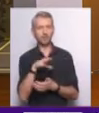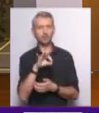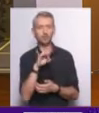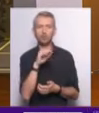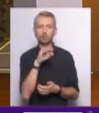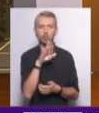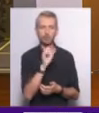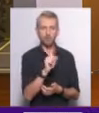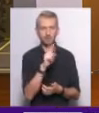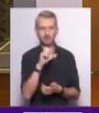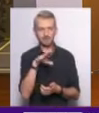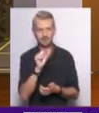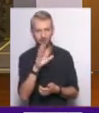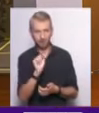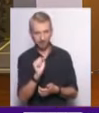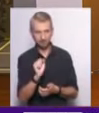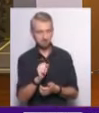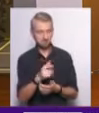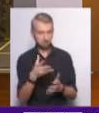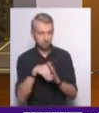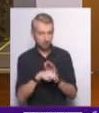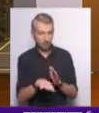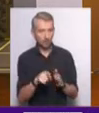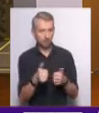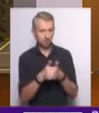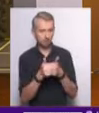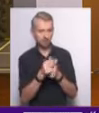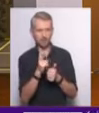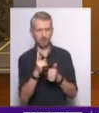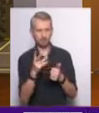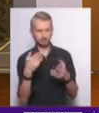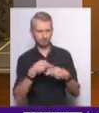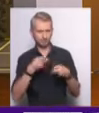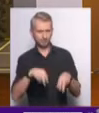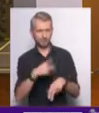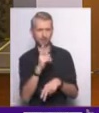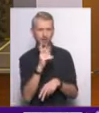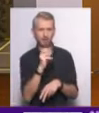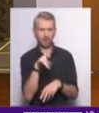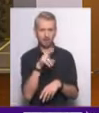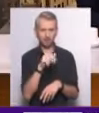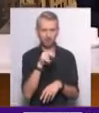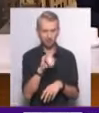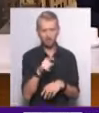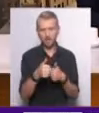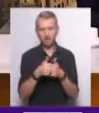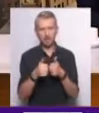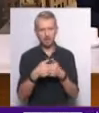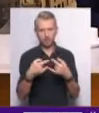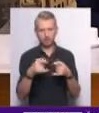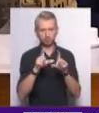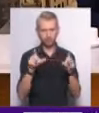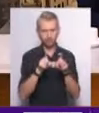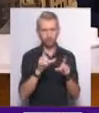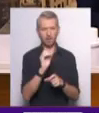долучайтеся. Якраз це межі округу. Так. Біля Караваєвих дач там є екомаркет, вища екомаркет. Так само врятований від забудови сквер.